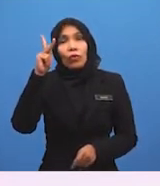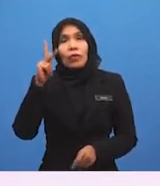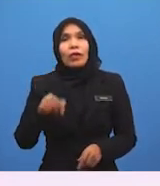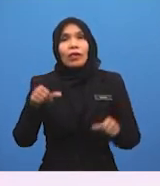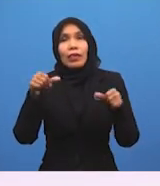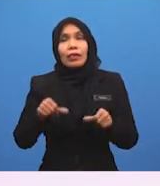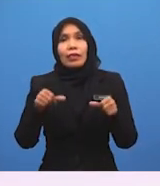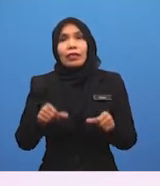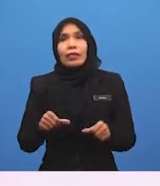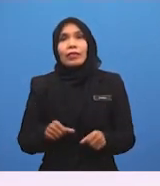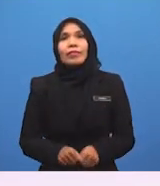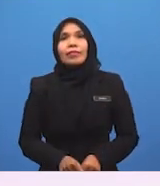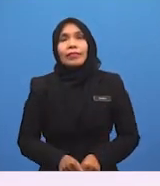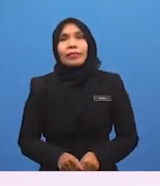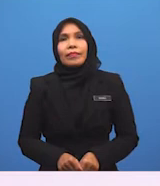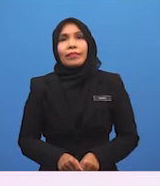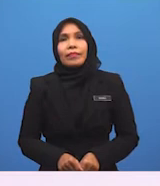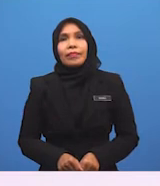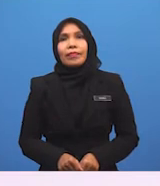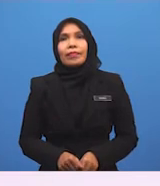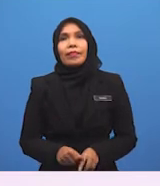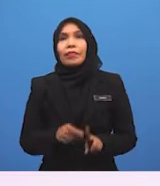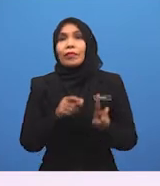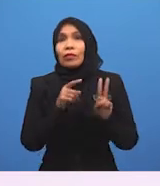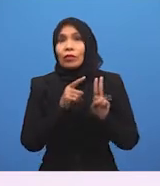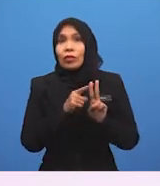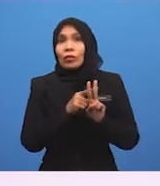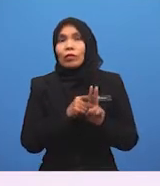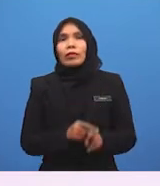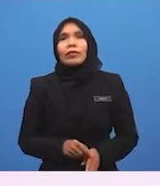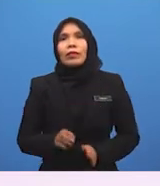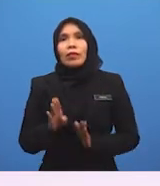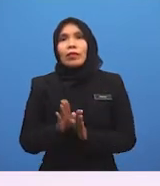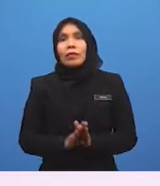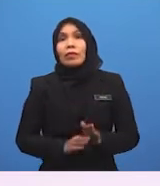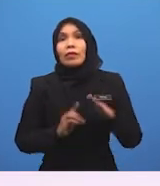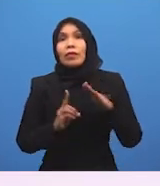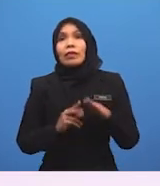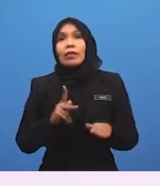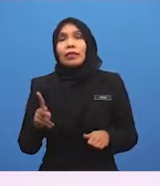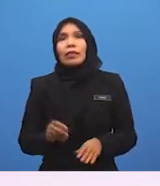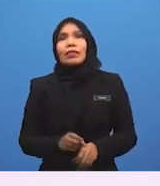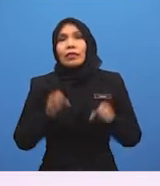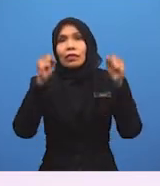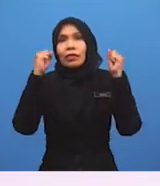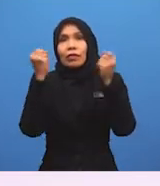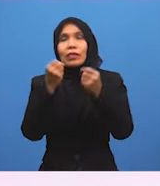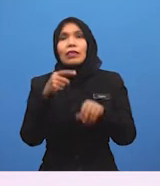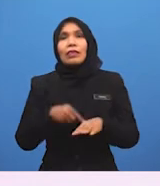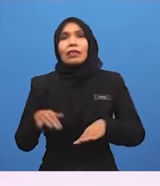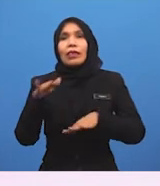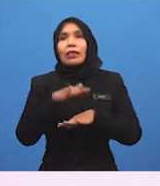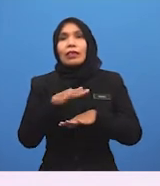kedua. Berdasarkan situasi di atas, nyatakan kesan jika tidak bertindak